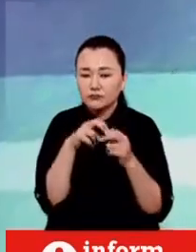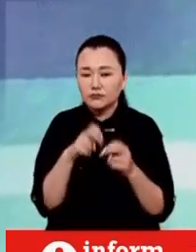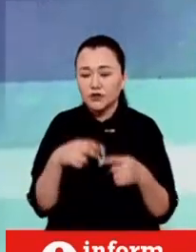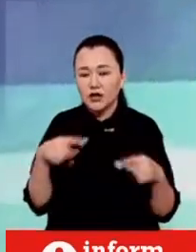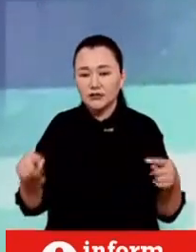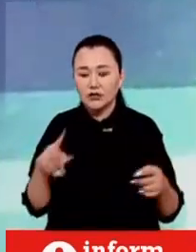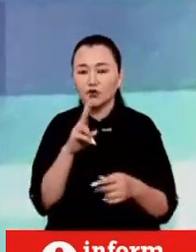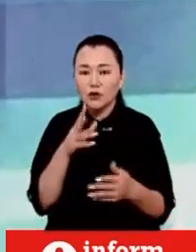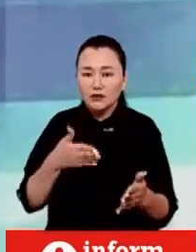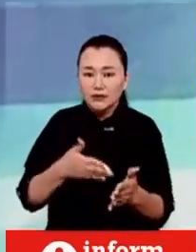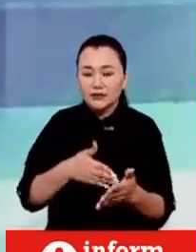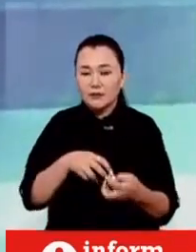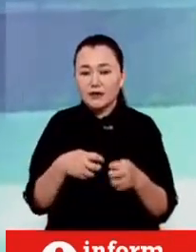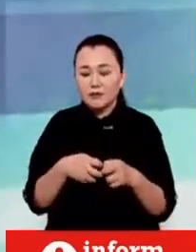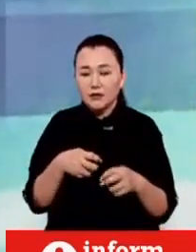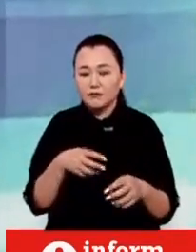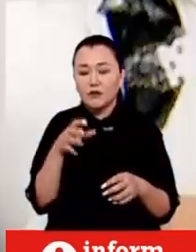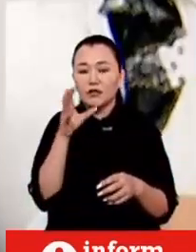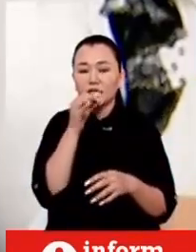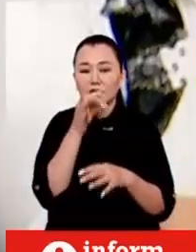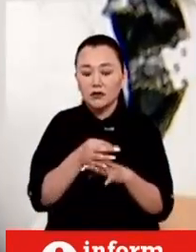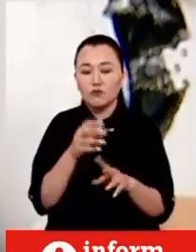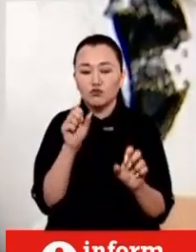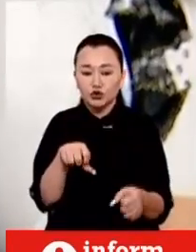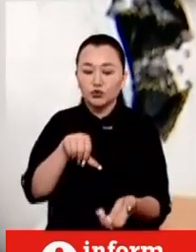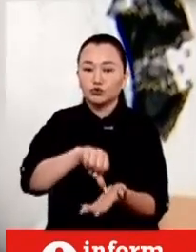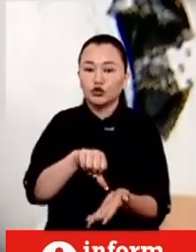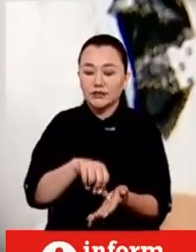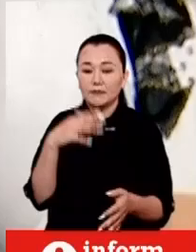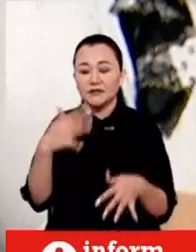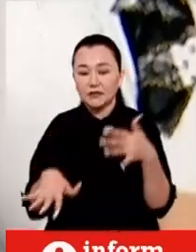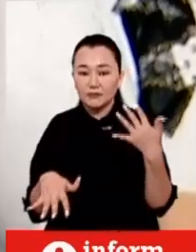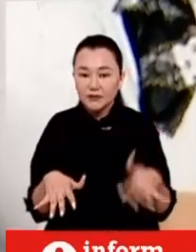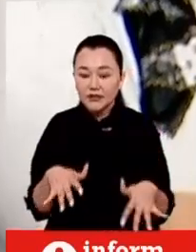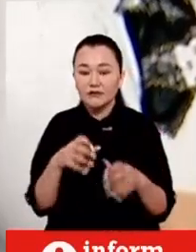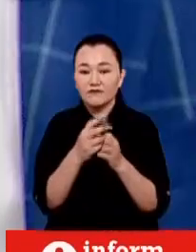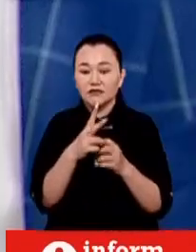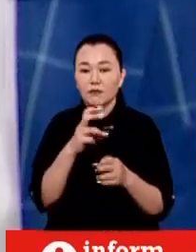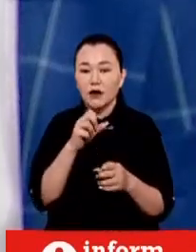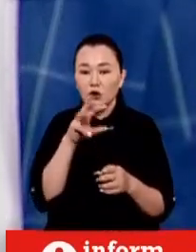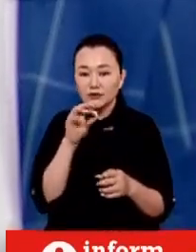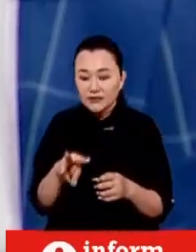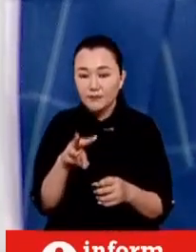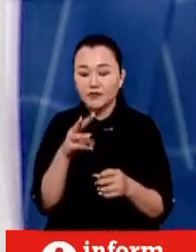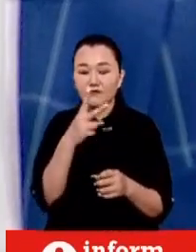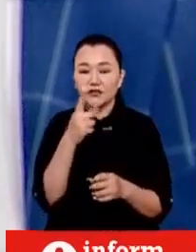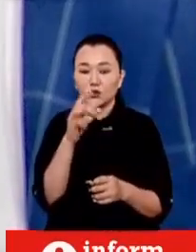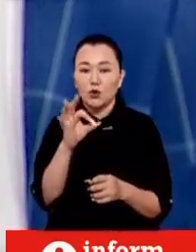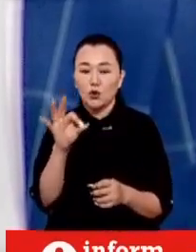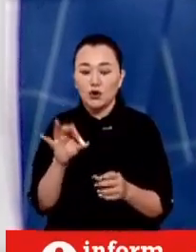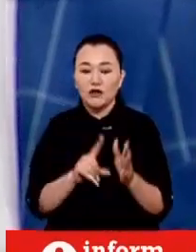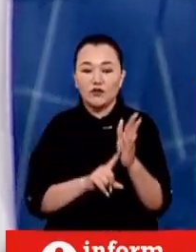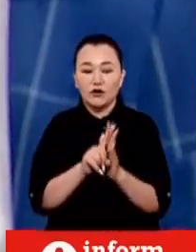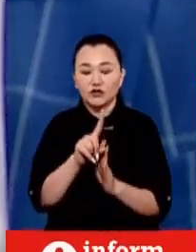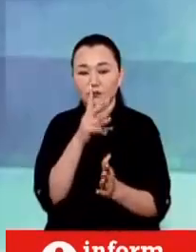әркім тығырыққа тіреген мәселесін жолдап, кейіпкер атануына болады. 50-50 жобасы 12 маусым күні сағат 21:00-де қалың